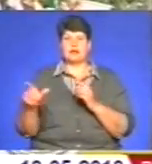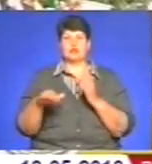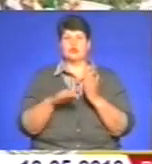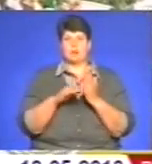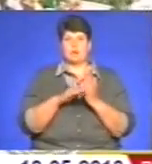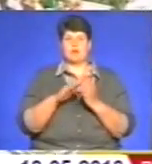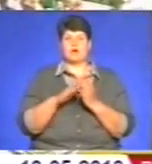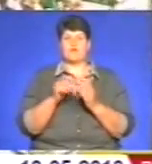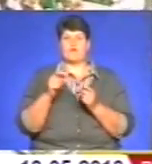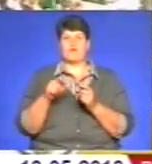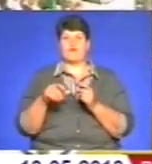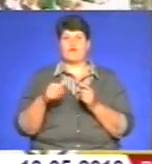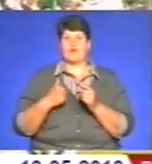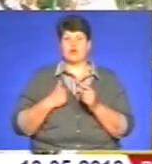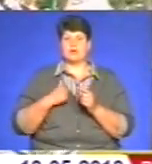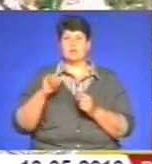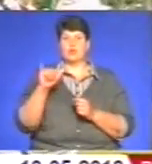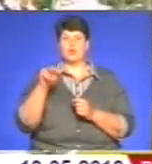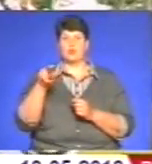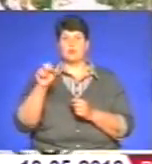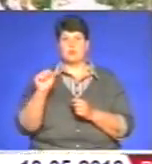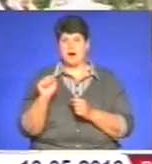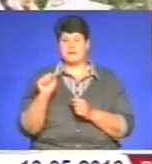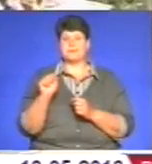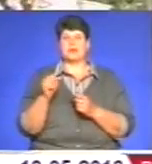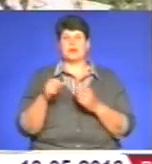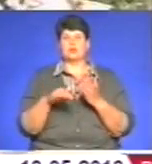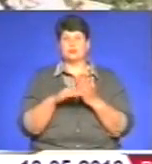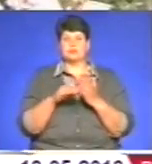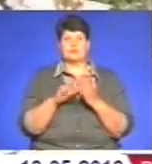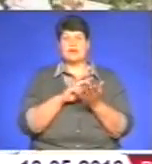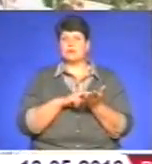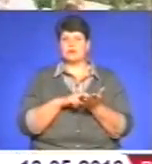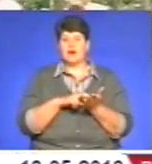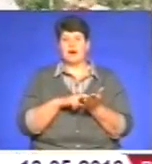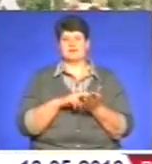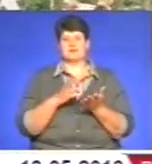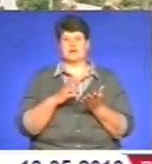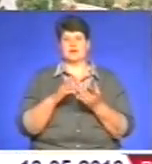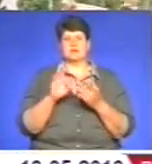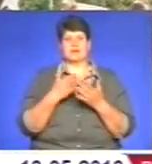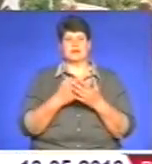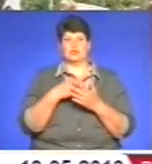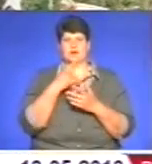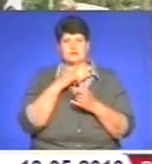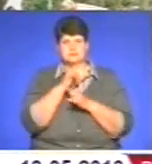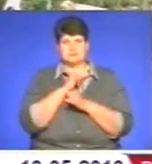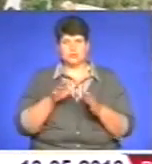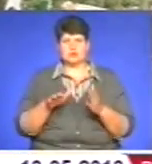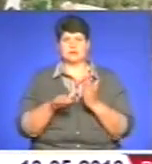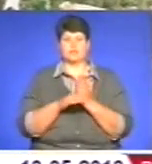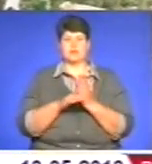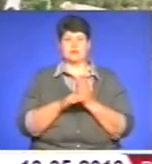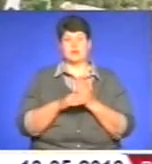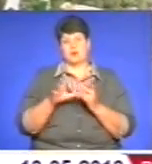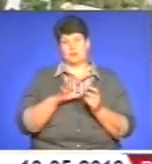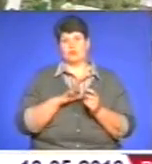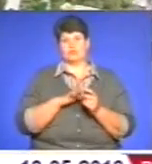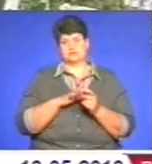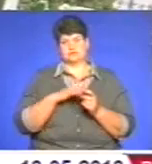не боявся за своє життя, допомагаючи іншим, яким не дозволяли в той час допомагати. І був впевнений в